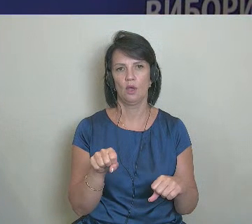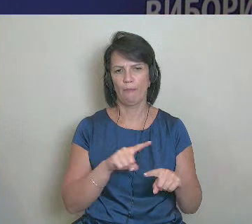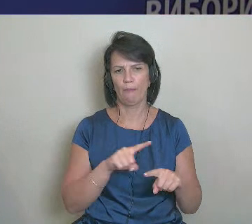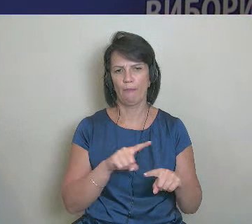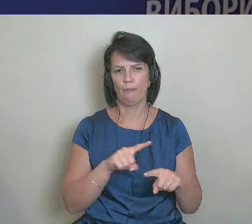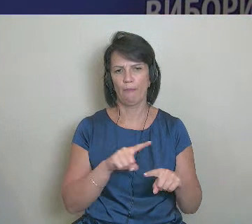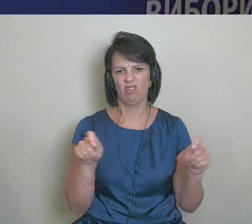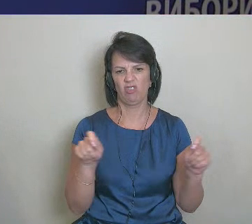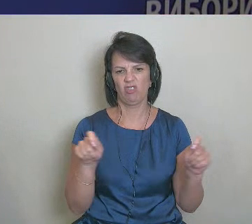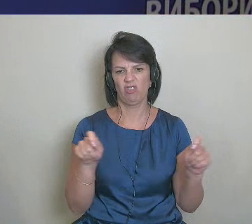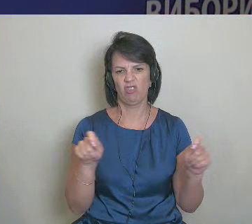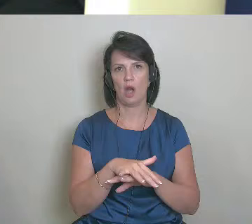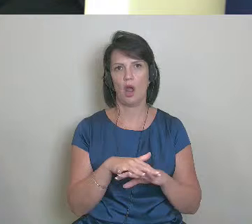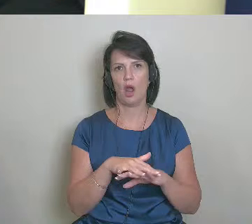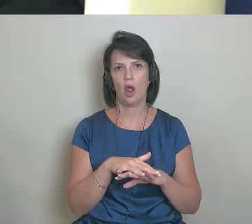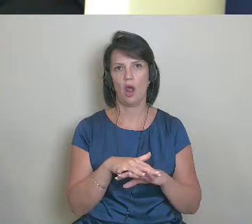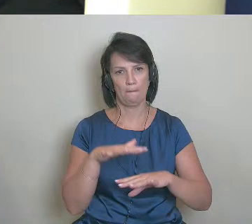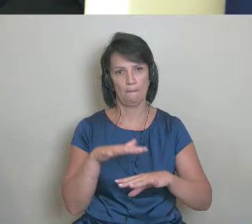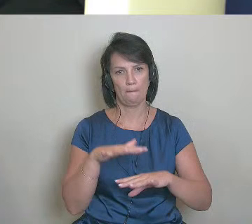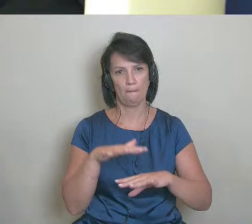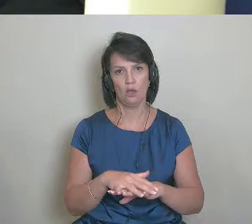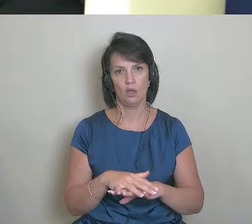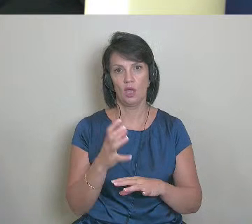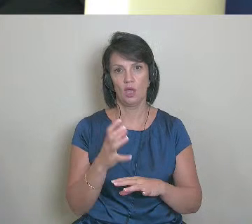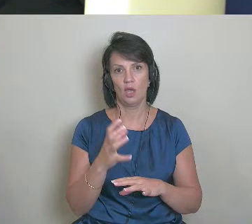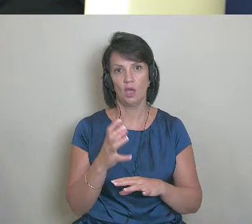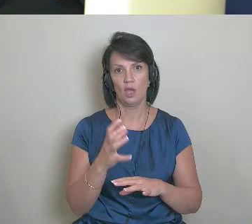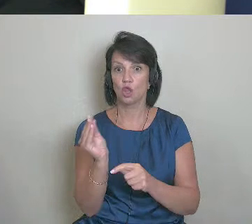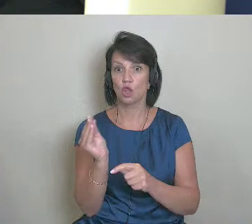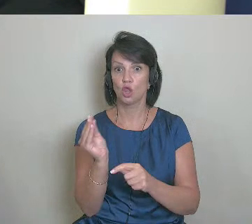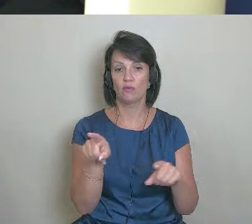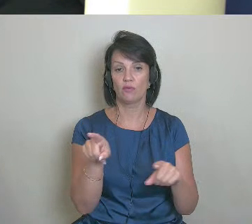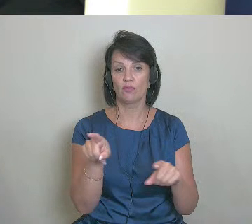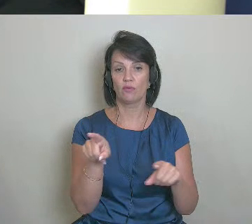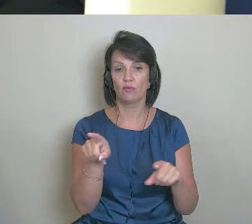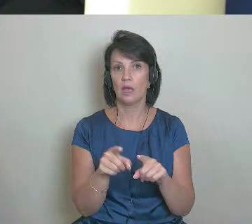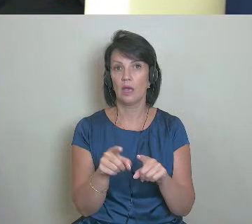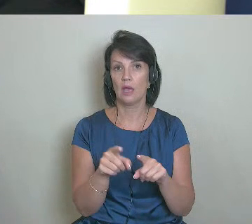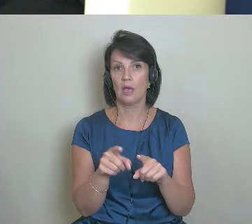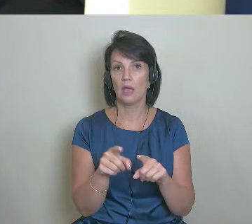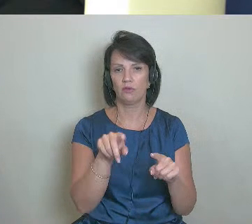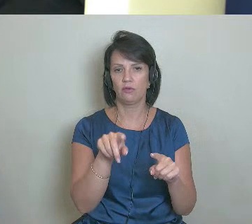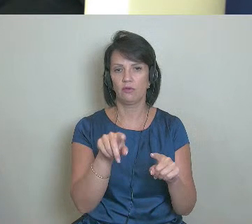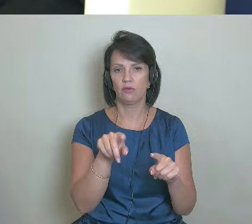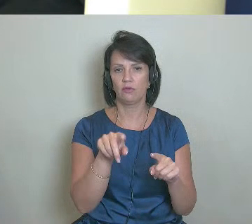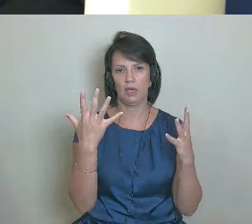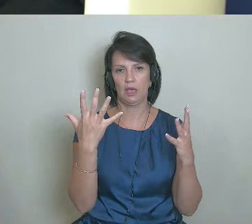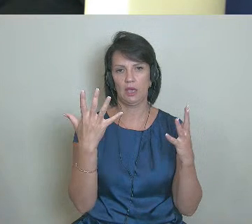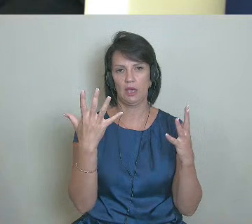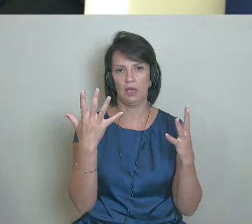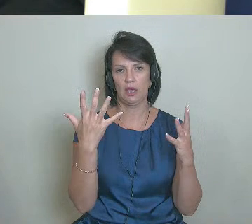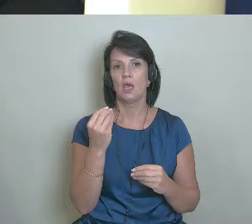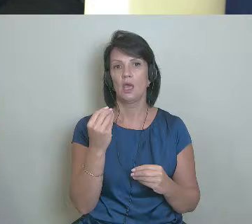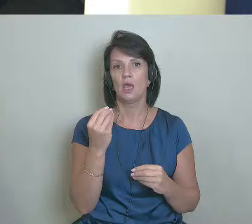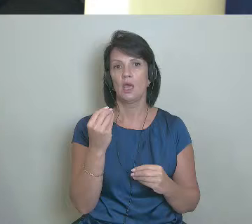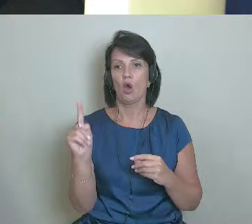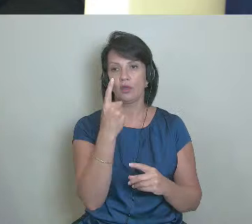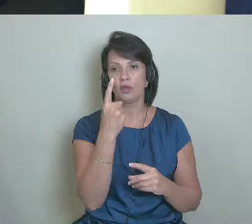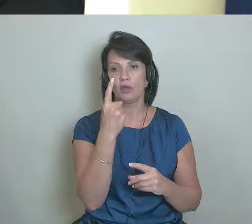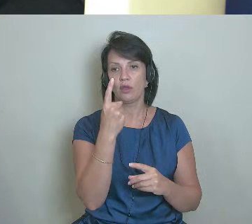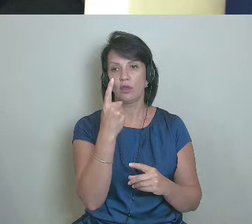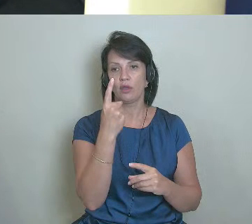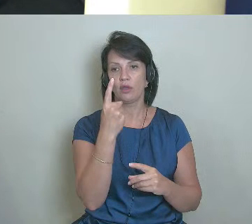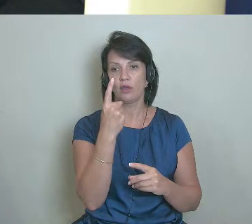it was done by the Treasury, and they could open the account quickly. Що буде однією з проблем